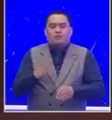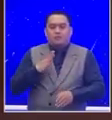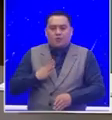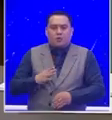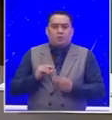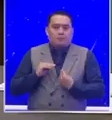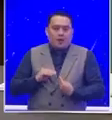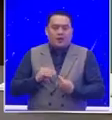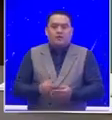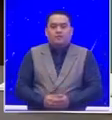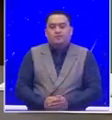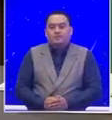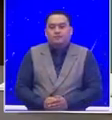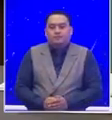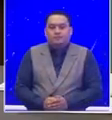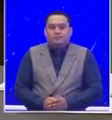мер.